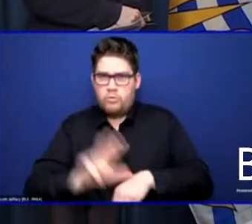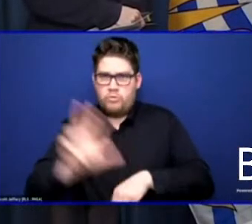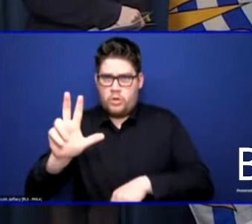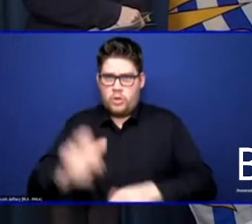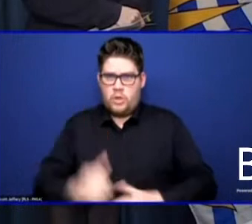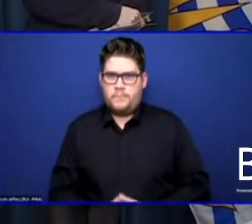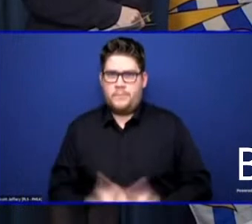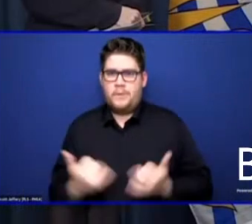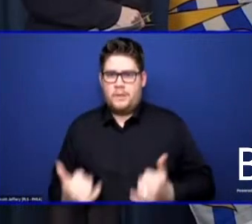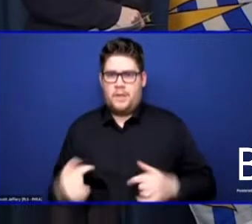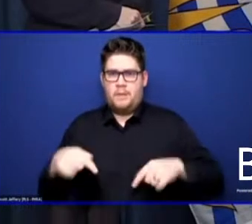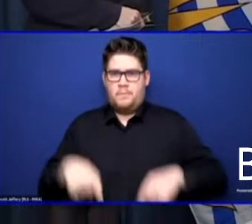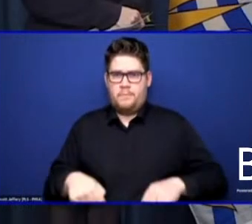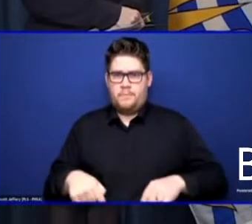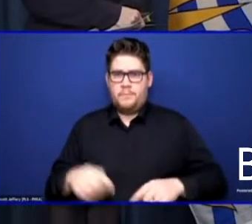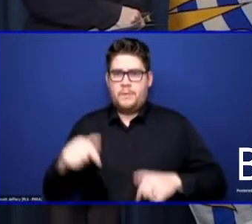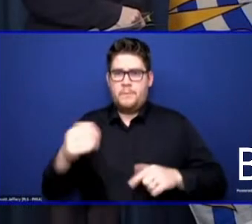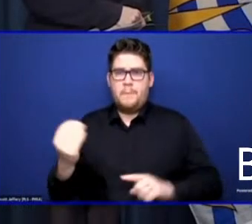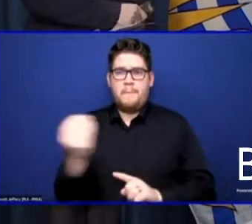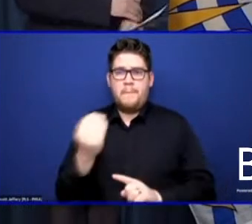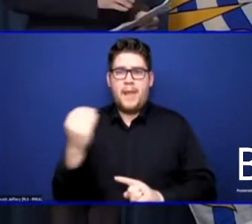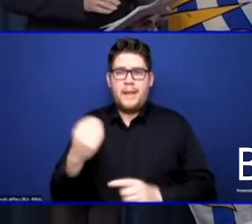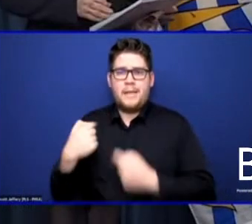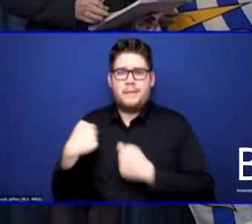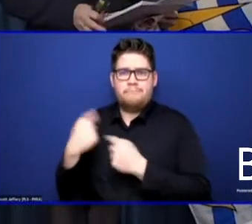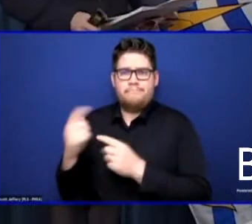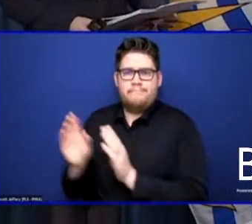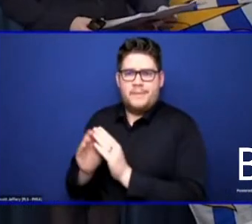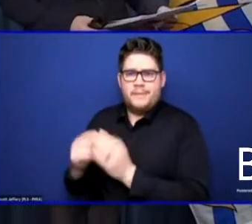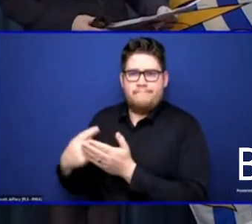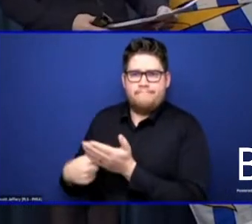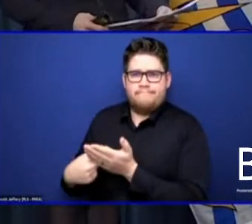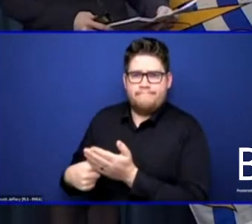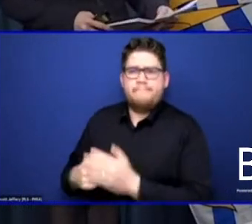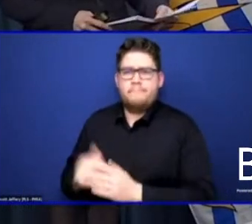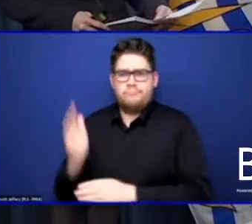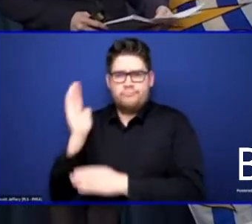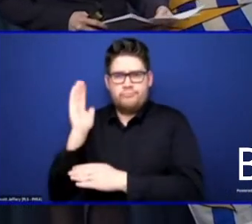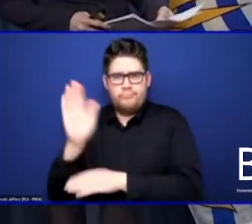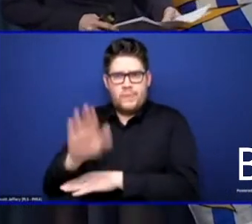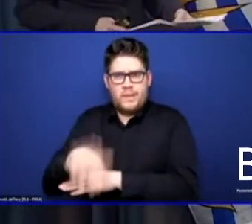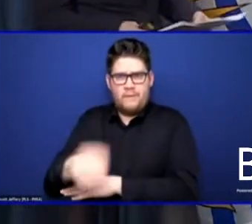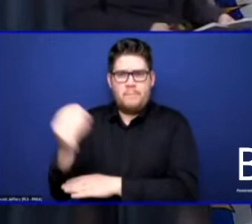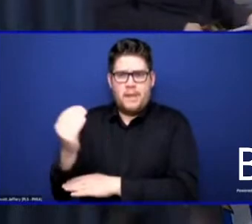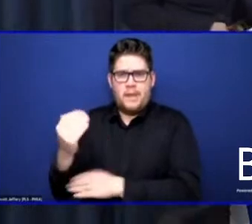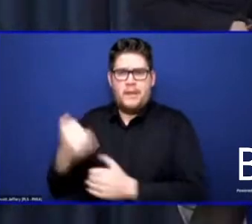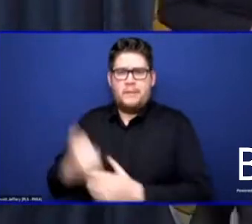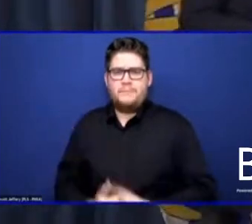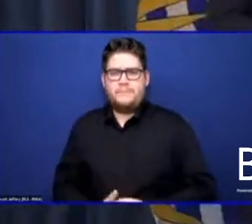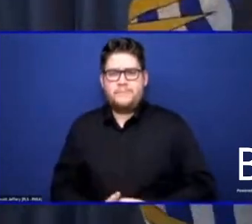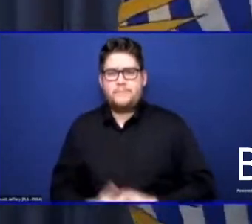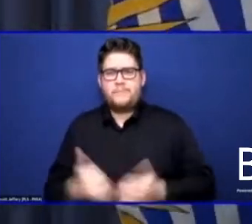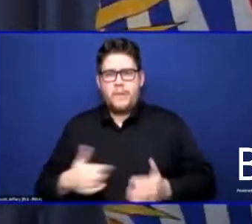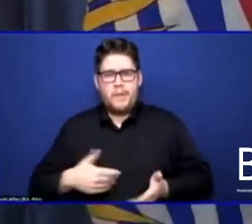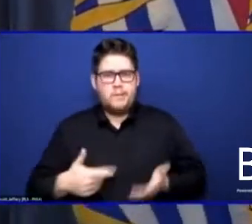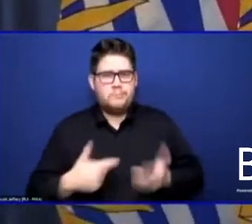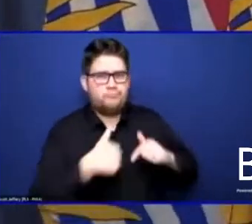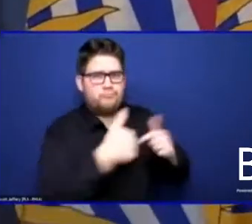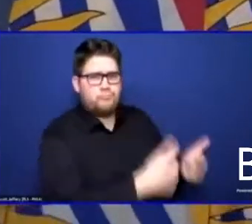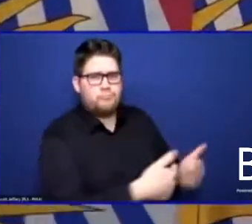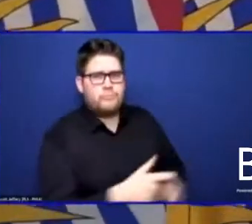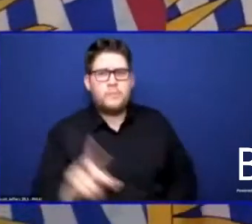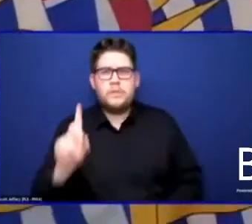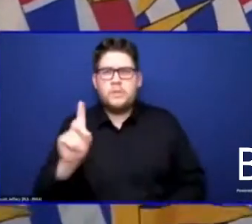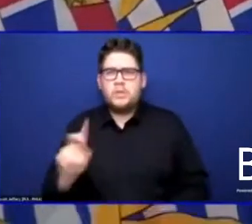COVID-19 briefing in the afternoon. And with that, it's my honor to introduce Dr. Bonnie Henry. 那么现在就是 Bonnie Henry 来了。